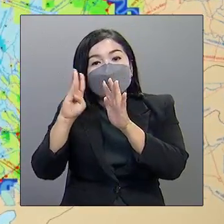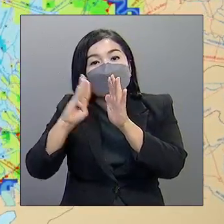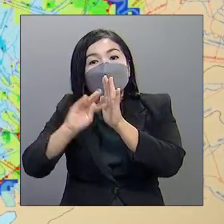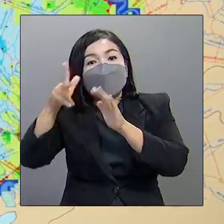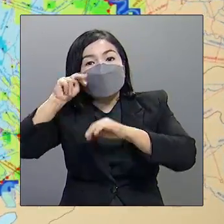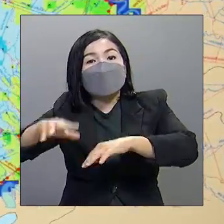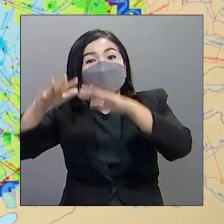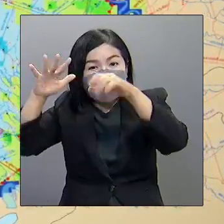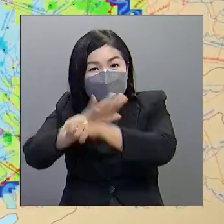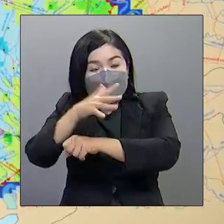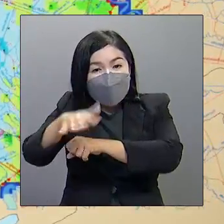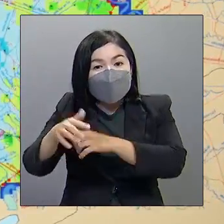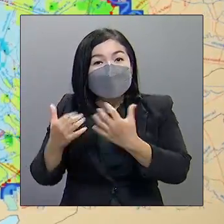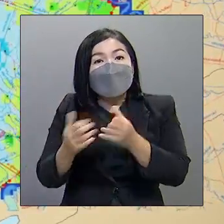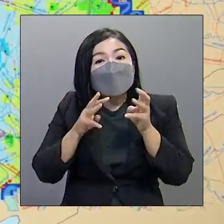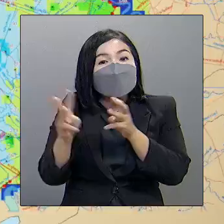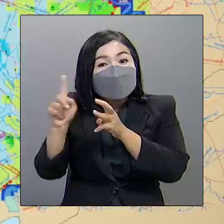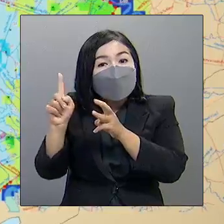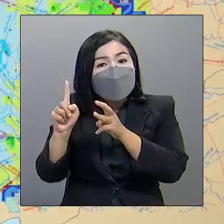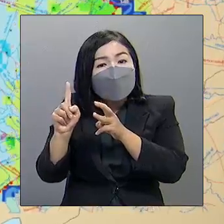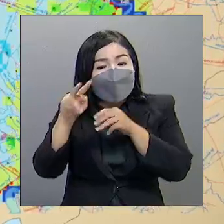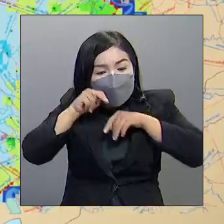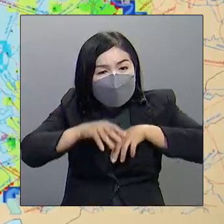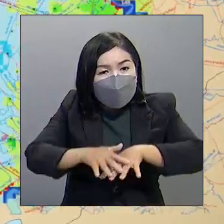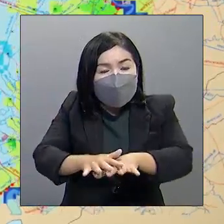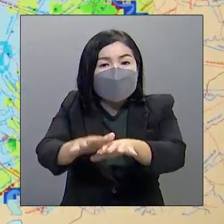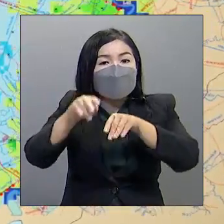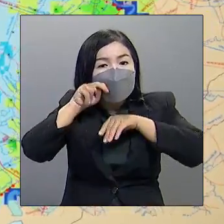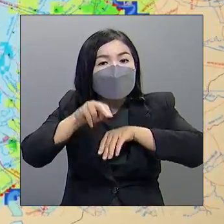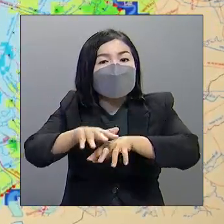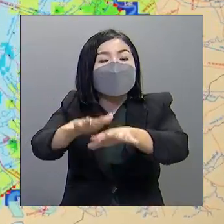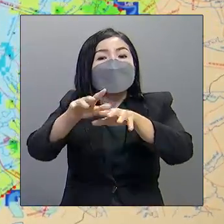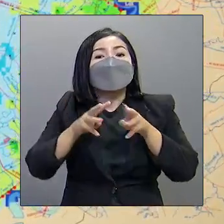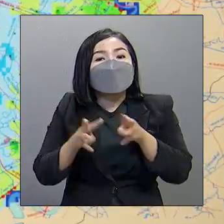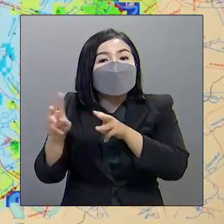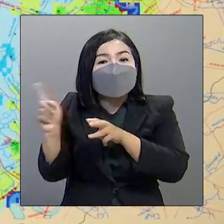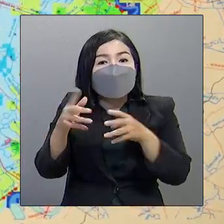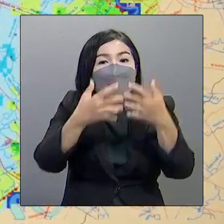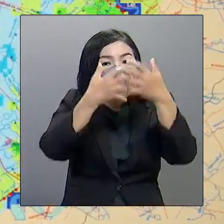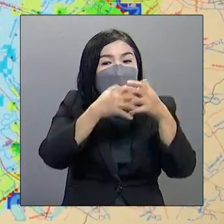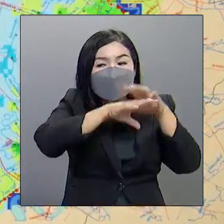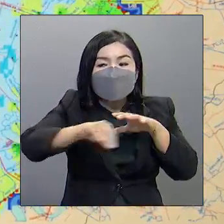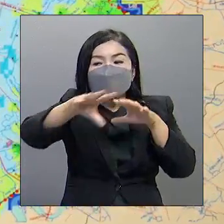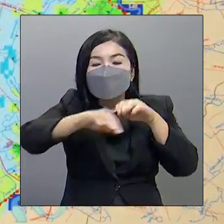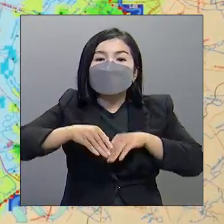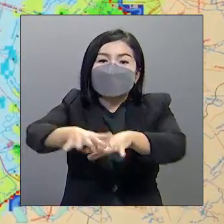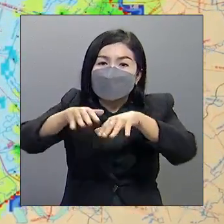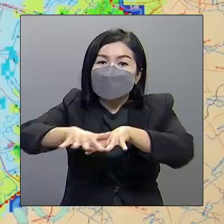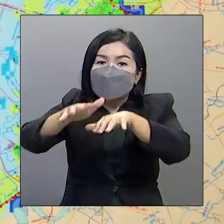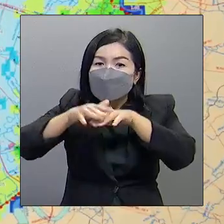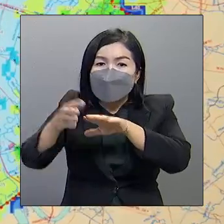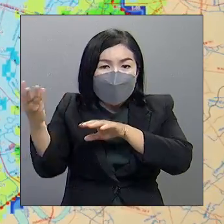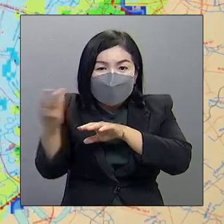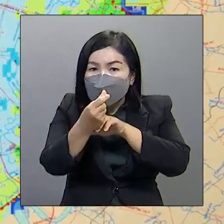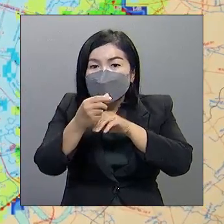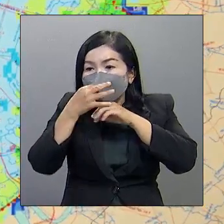เอาน้ำผ่านตรงนี้อาจจะต้องมีเครื่องมือนะครับเครื่องไม้เครื่องมือที่ระดมลงไปเพื่อที่จะให้น้ำเนี่ยไหลต่อไปยังสถานีสูบน้